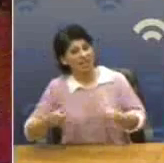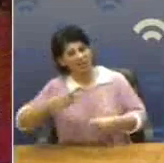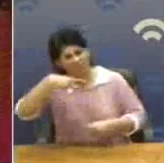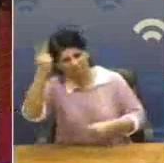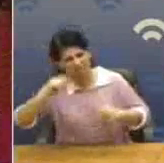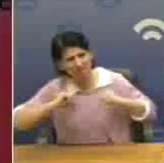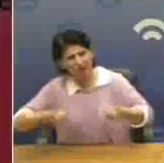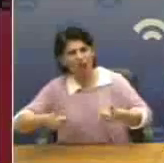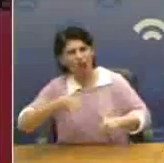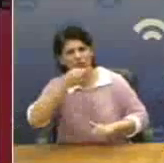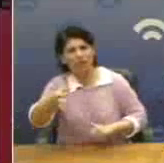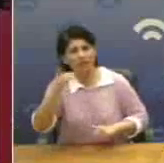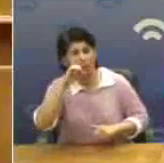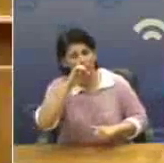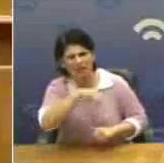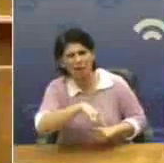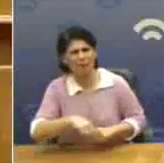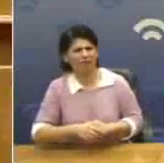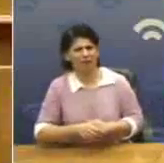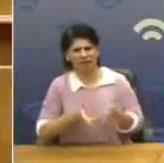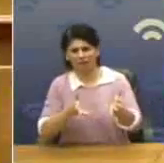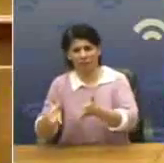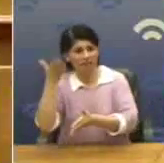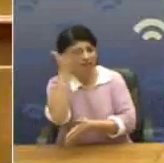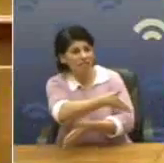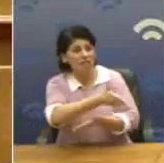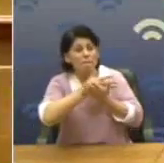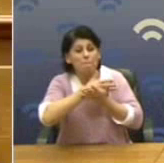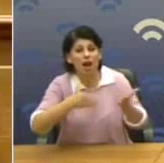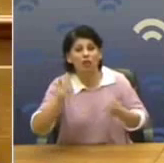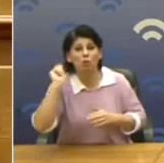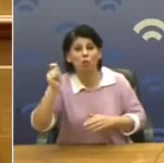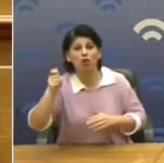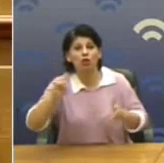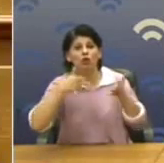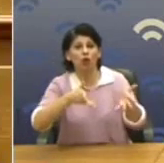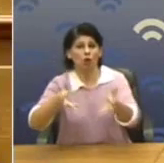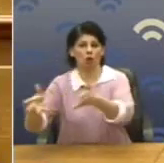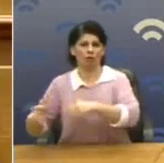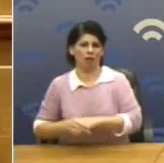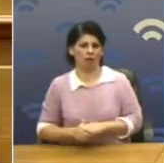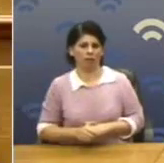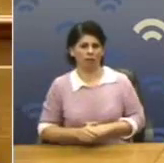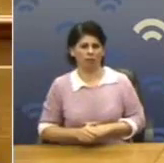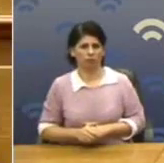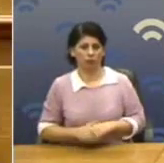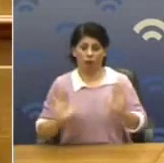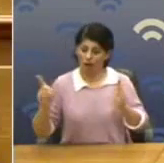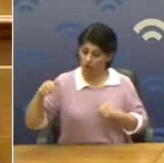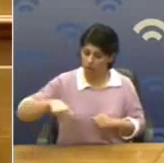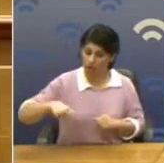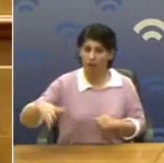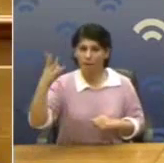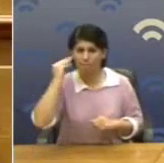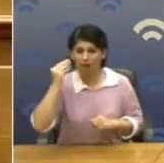για ψέματα και για απάτες. Εσείς είστε ο μεγαλύτερος πολιτικός απατεώνας. Αλλά σήμερα λοιπόν μάθαμε ότι ανταλλάξαμε